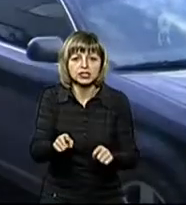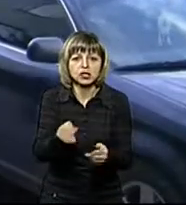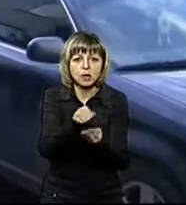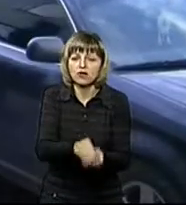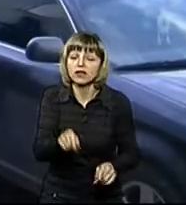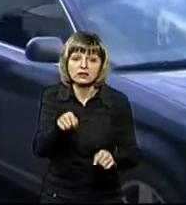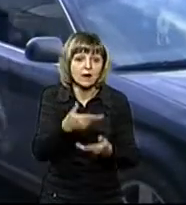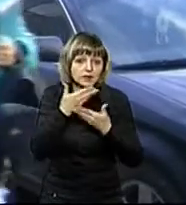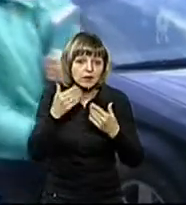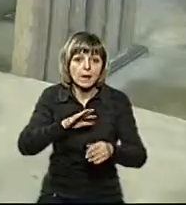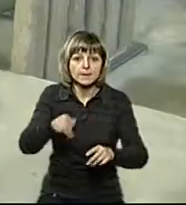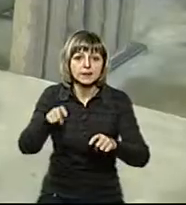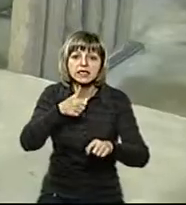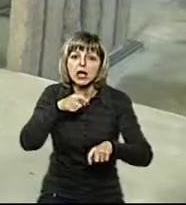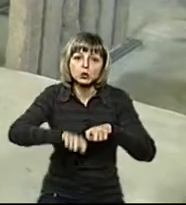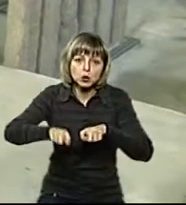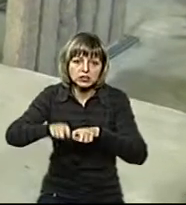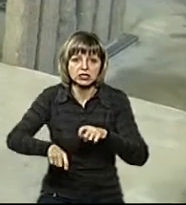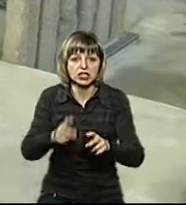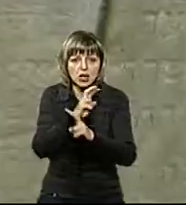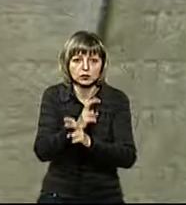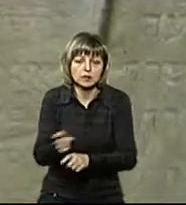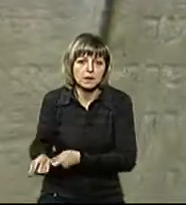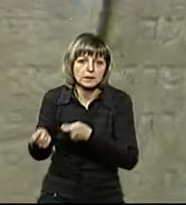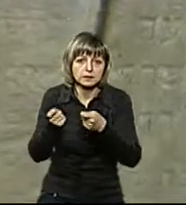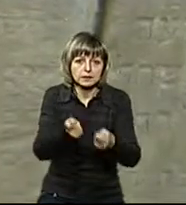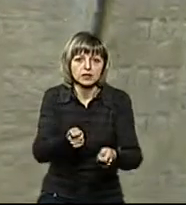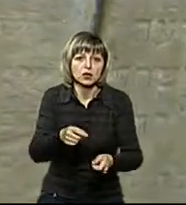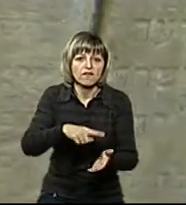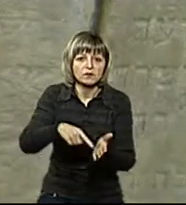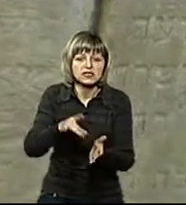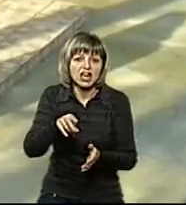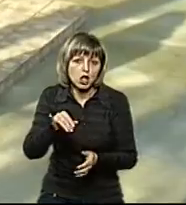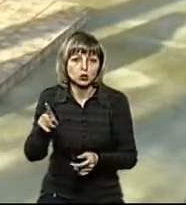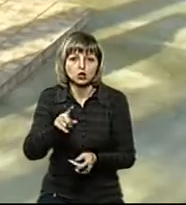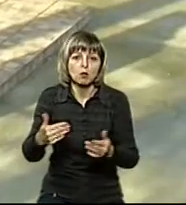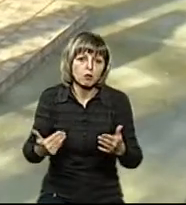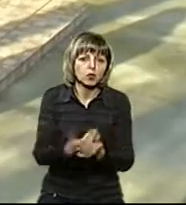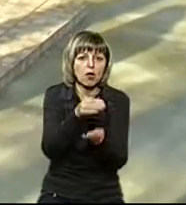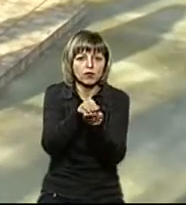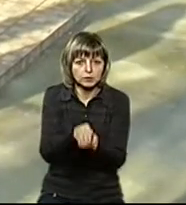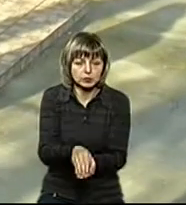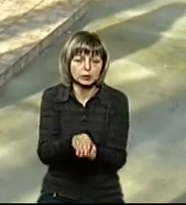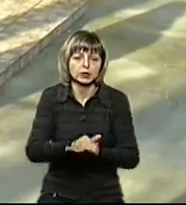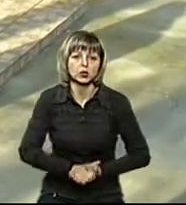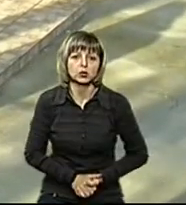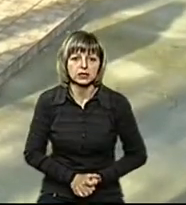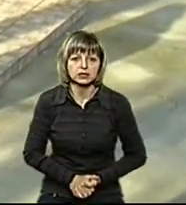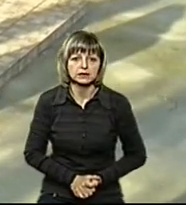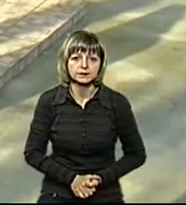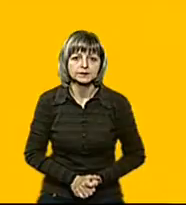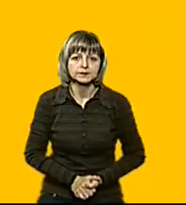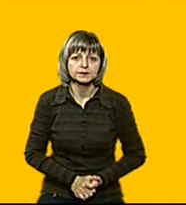Після дослідження, каже Тарас Літковець, останки передадуть міській раді для перезахоронення. Павло Мельничук, Віктор Легеньковський. Новини на Суспільному.